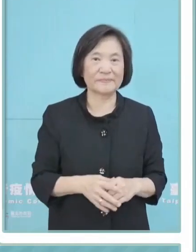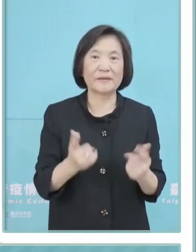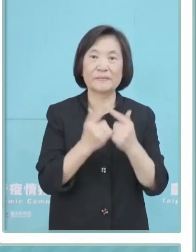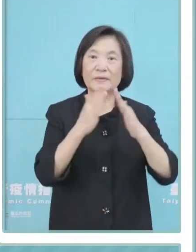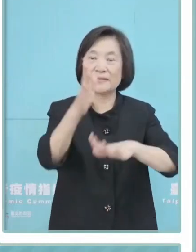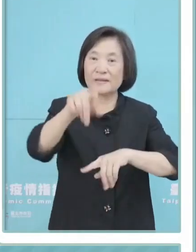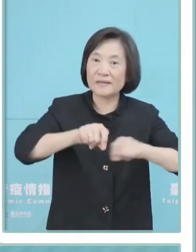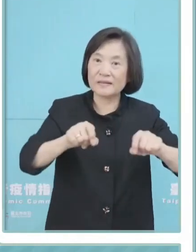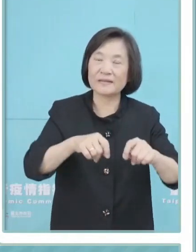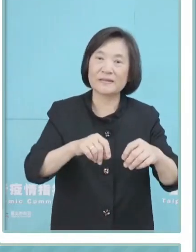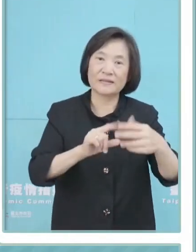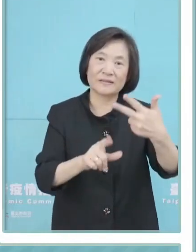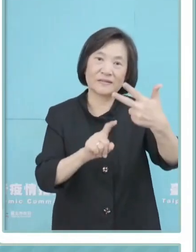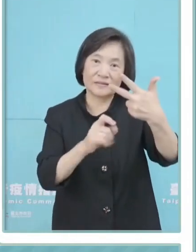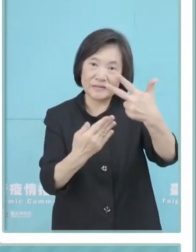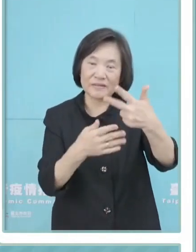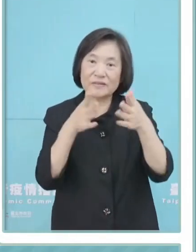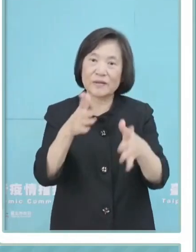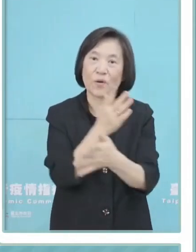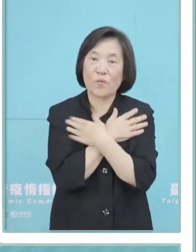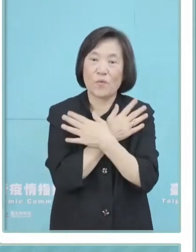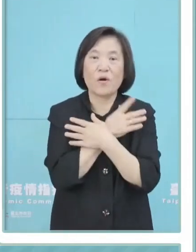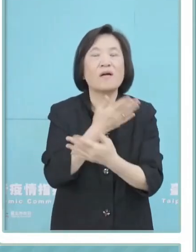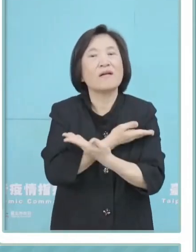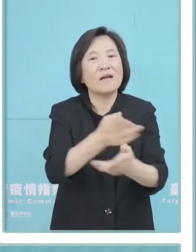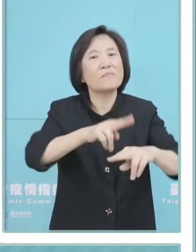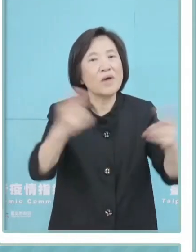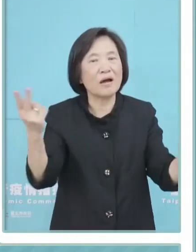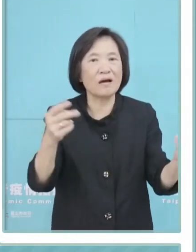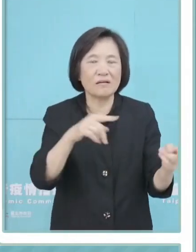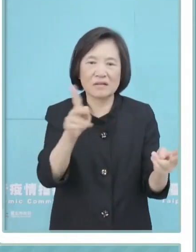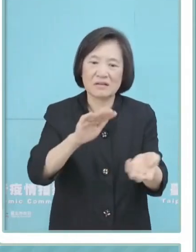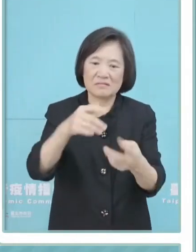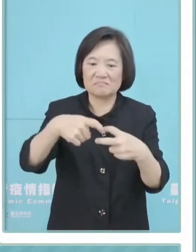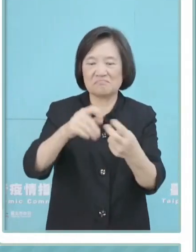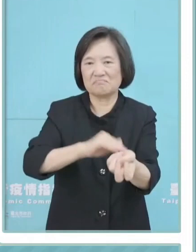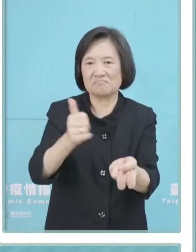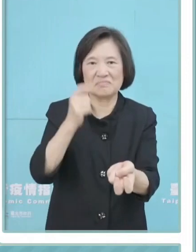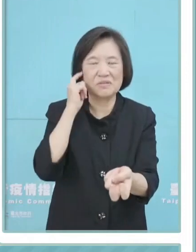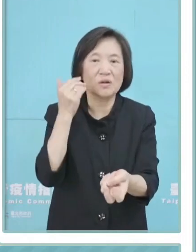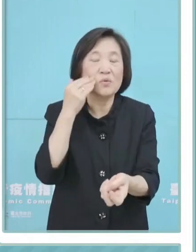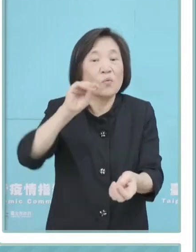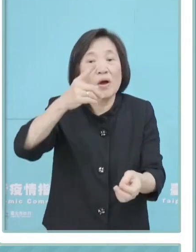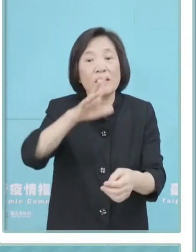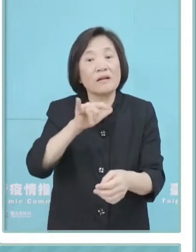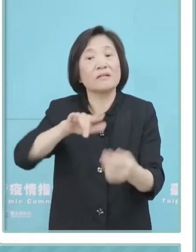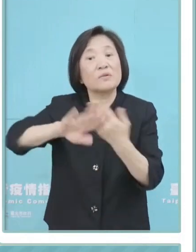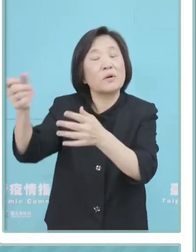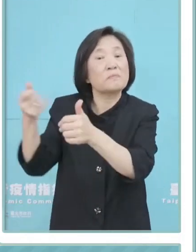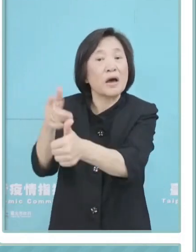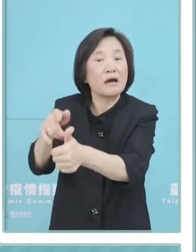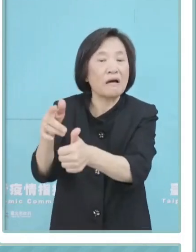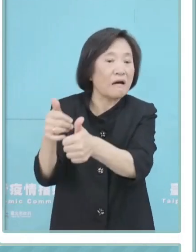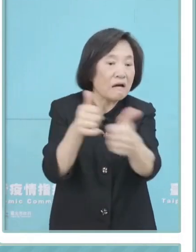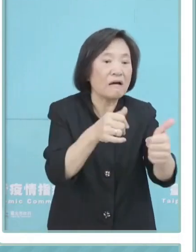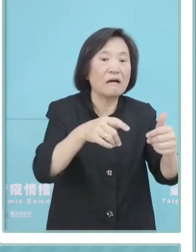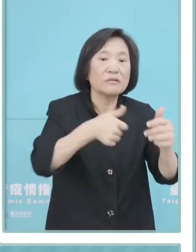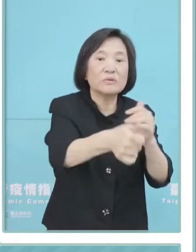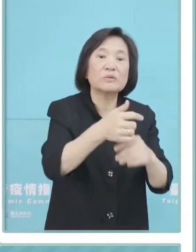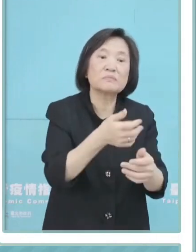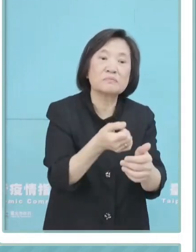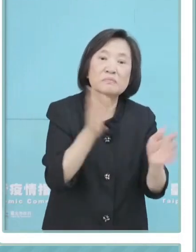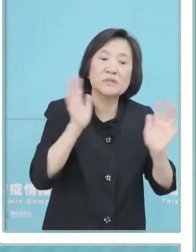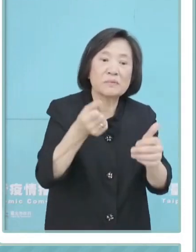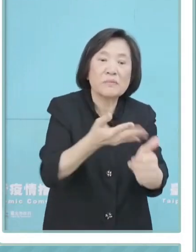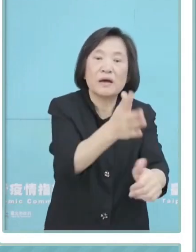北市府规划在19号开始对幼儿园解封，不过李秉颖医师却认为，若老师不慎在外感染，还是有机会将病毒传染给